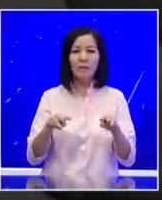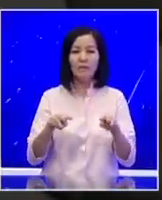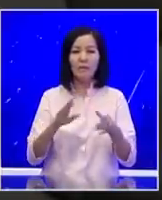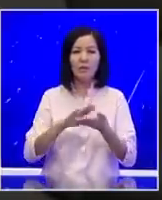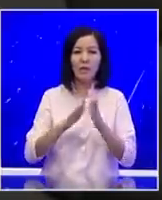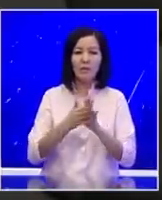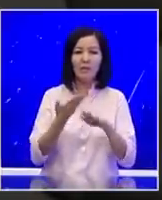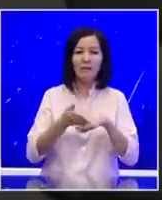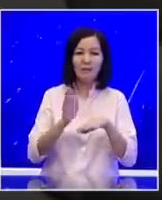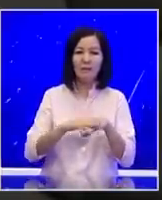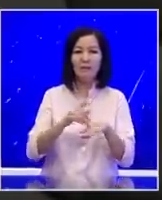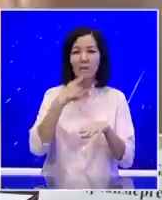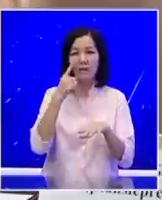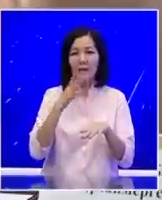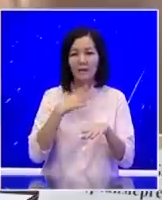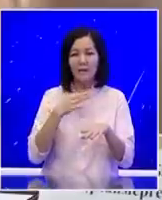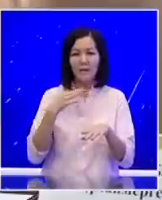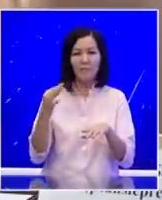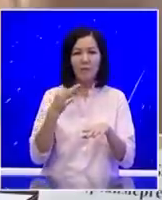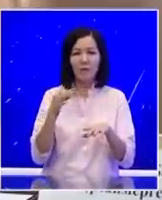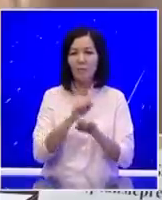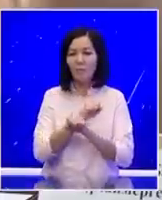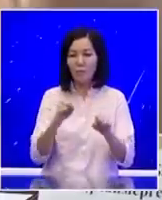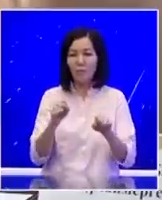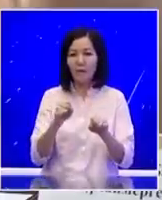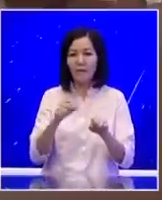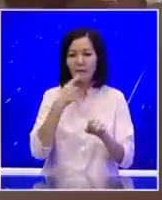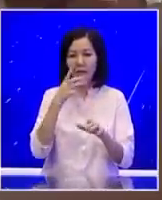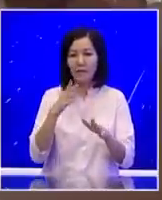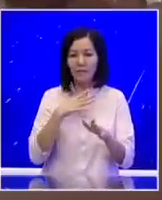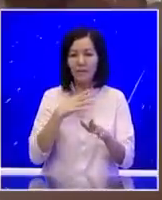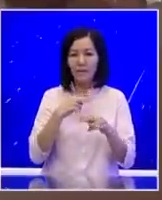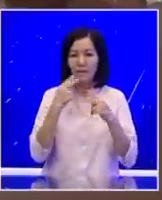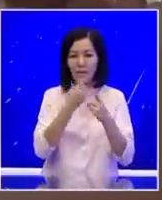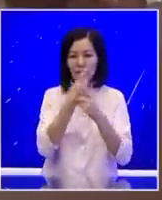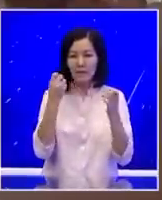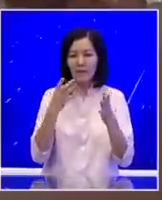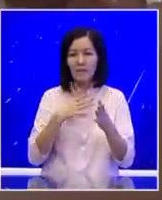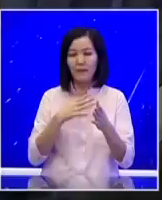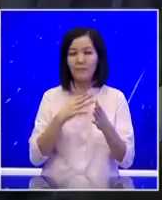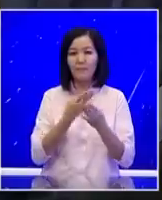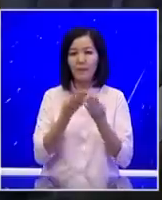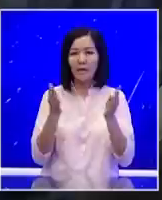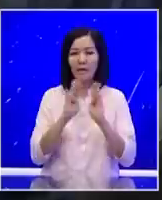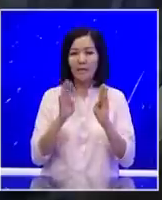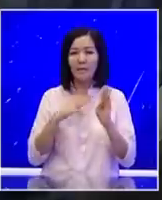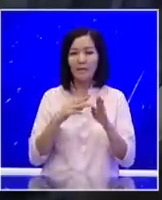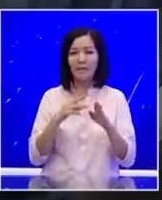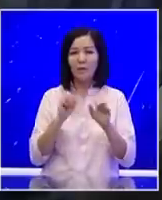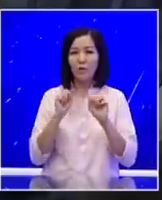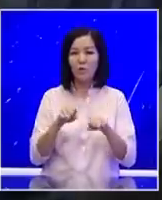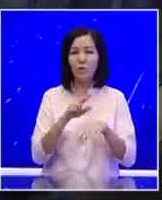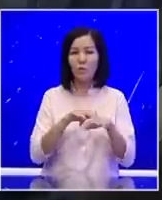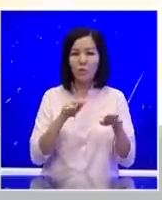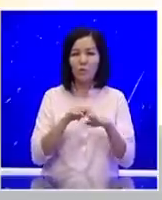санап күрделіленіп бара жатқанын, бейжай қарауға мүлде болмайтынын тілге тиек етті. Карантин кезінде құқық қорғаушылардың да атқарар міндеті